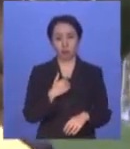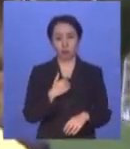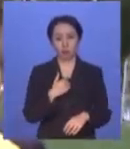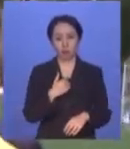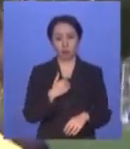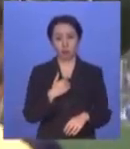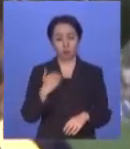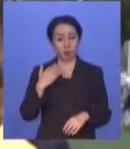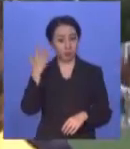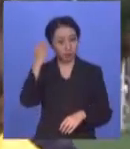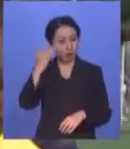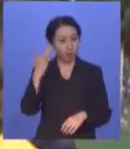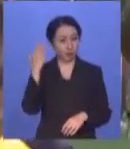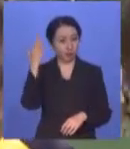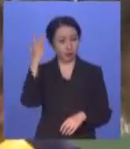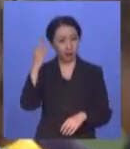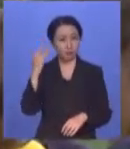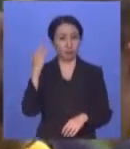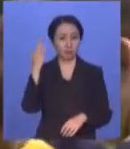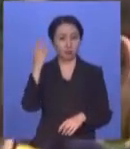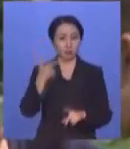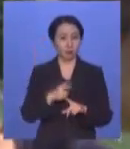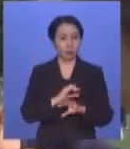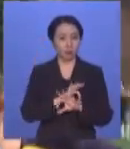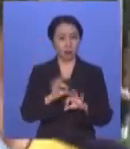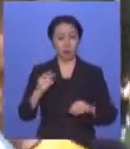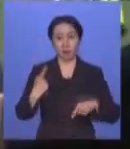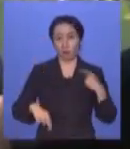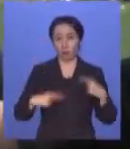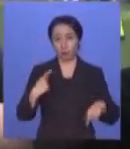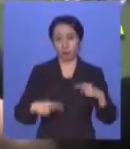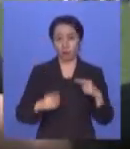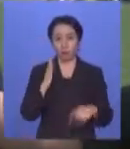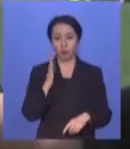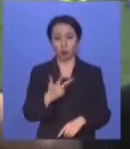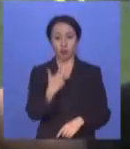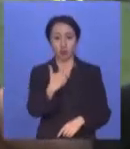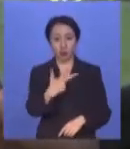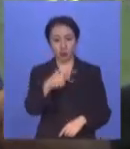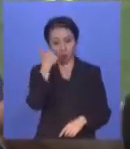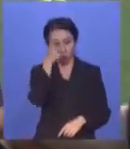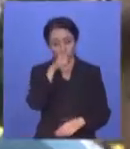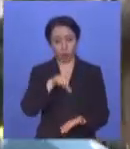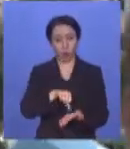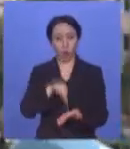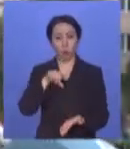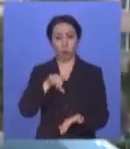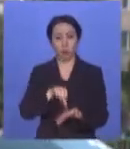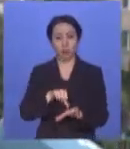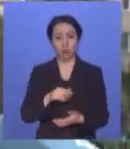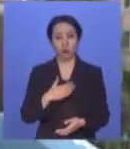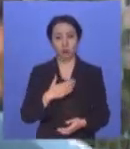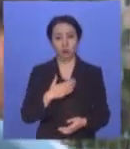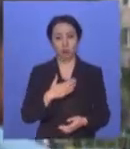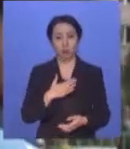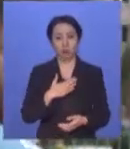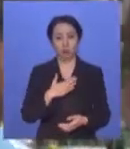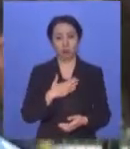Мен арманым өте жақсы футболист болу. 3 жыл қатыстым. Мен